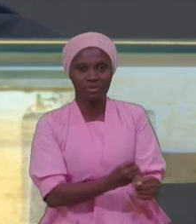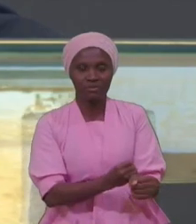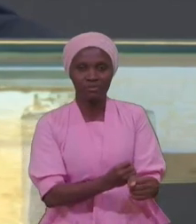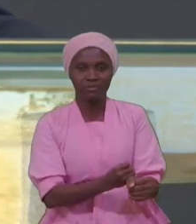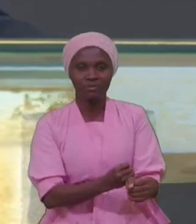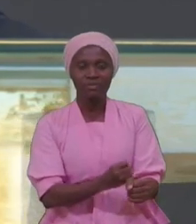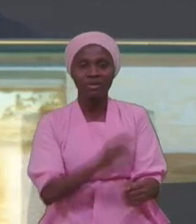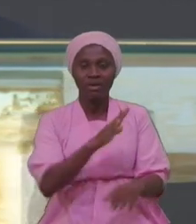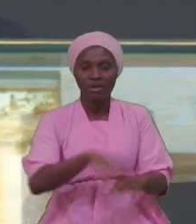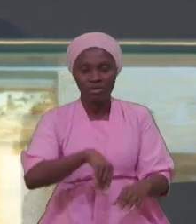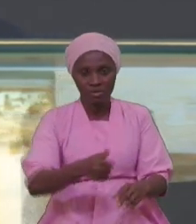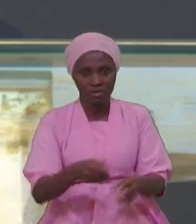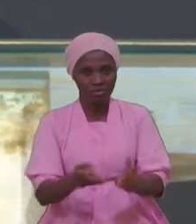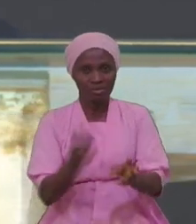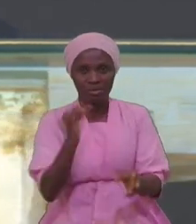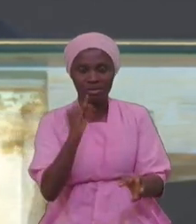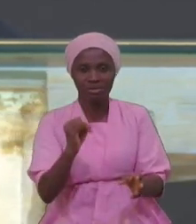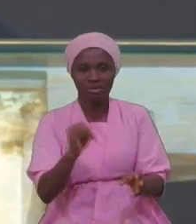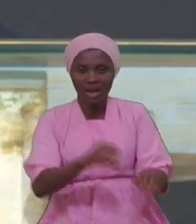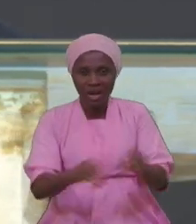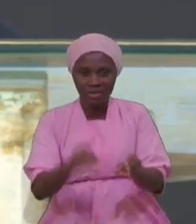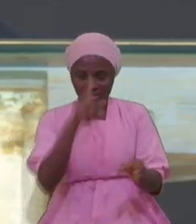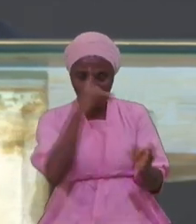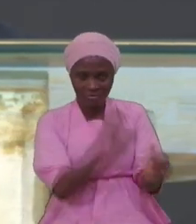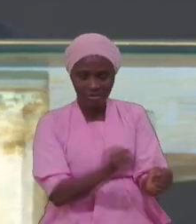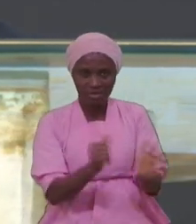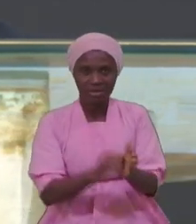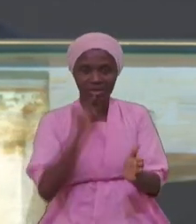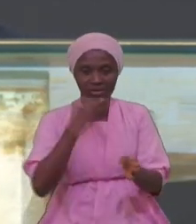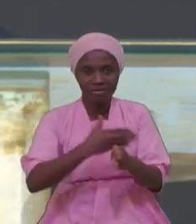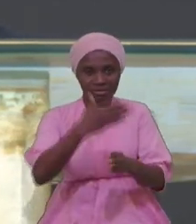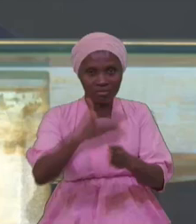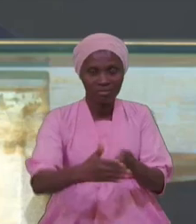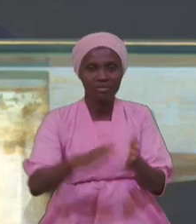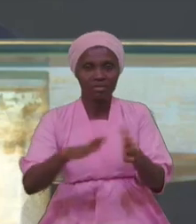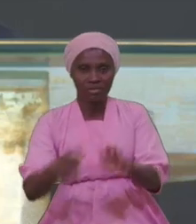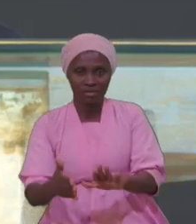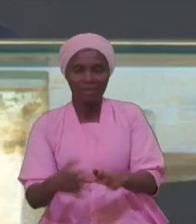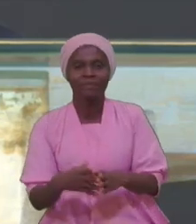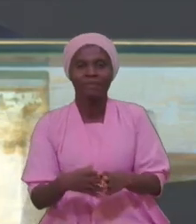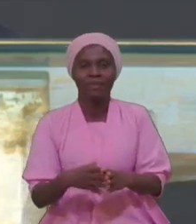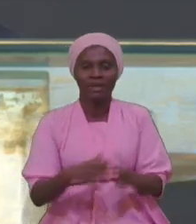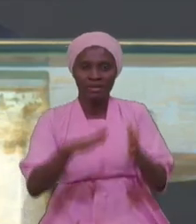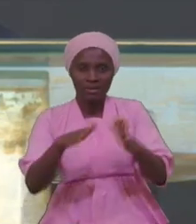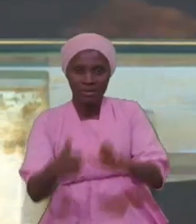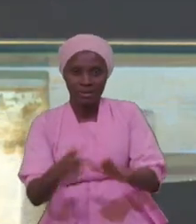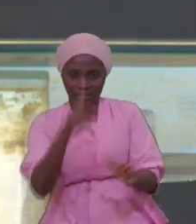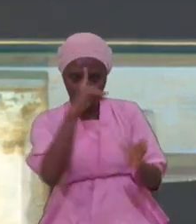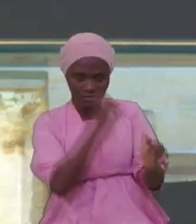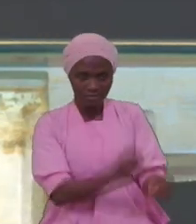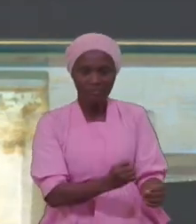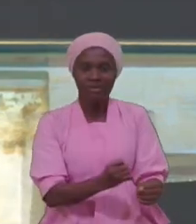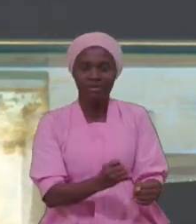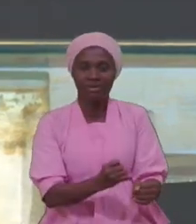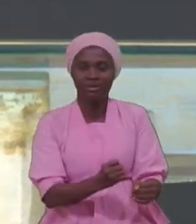il y a la foi inactive qui est totalement morte. La foi morte caractérise une âme morte.